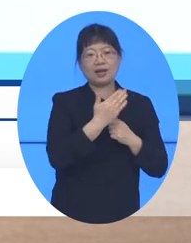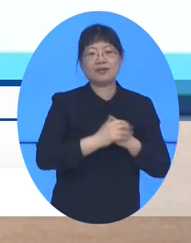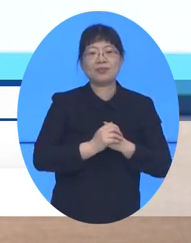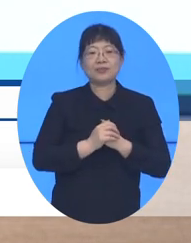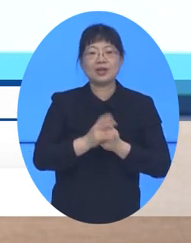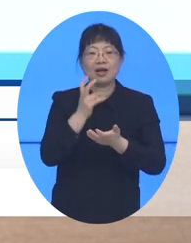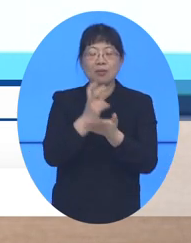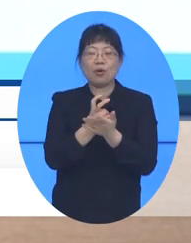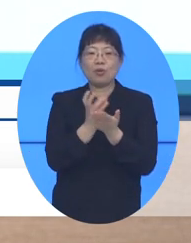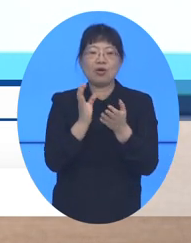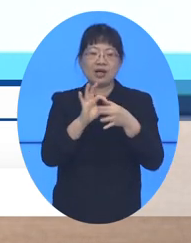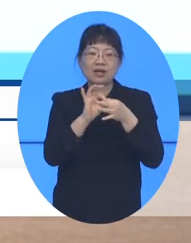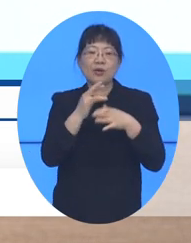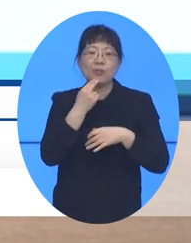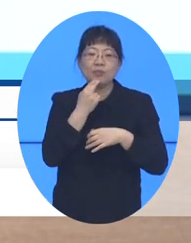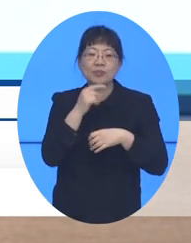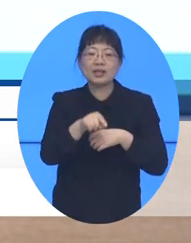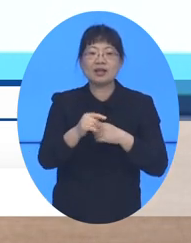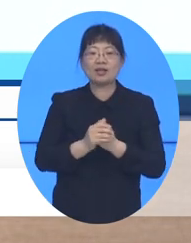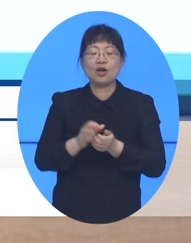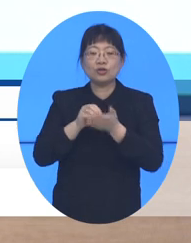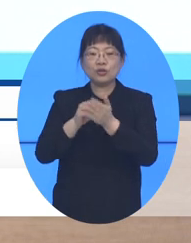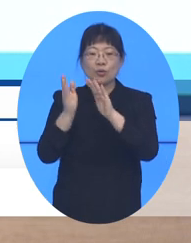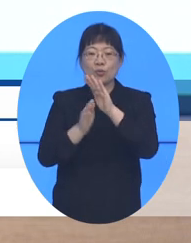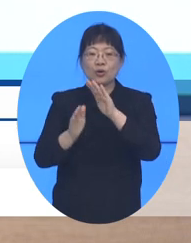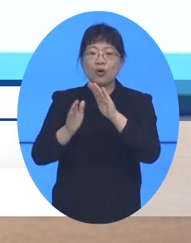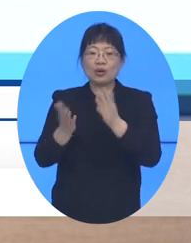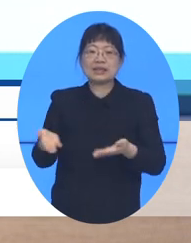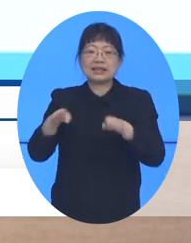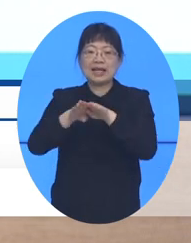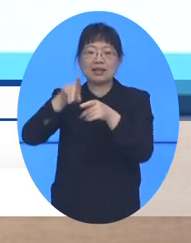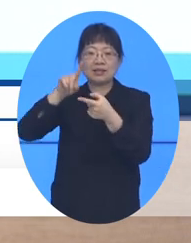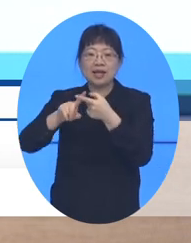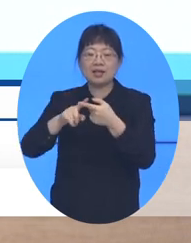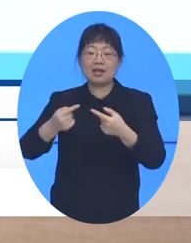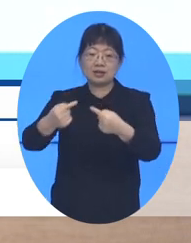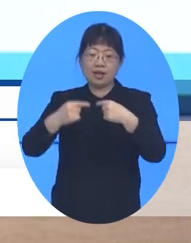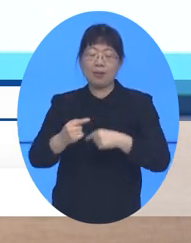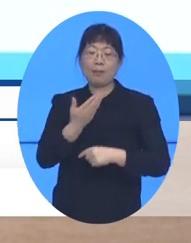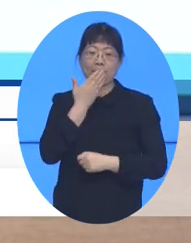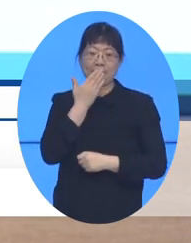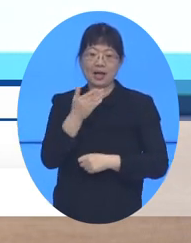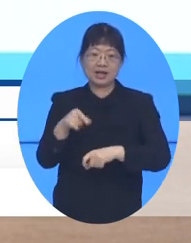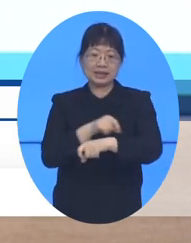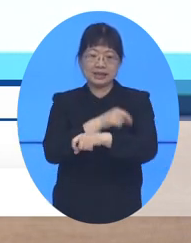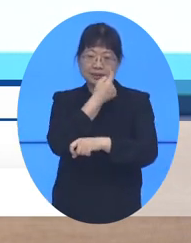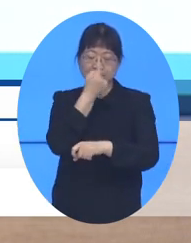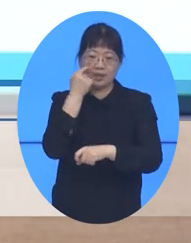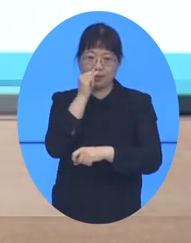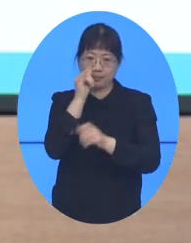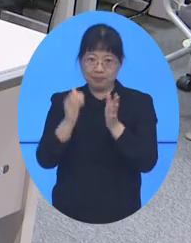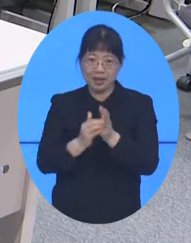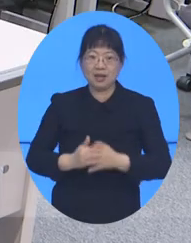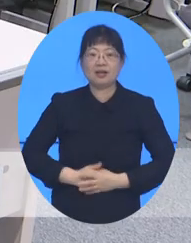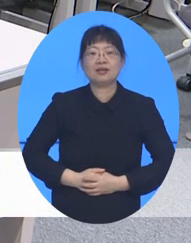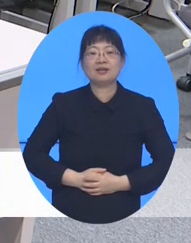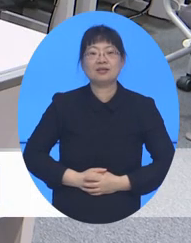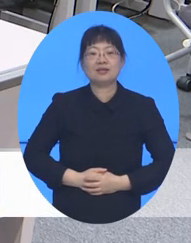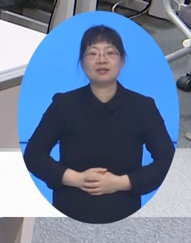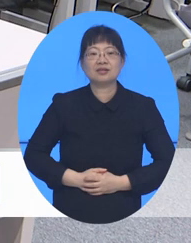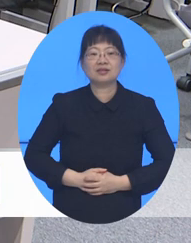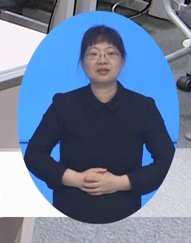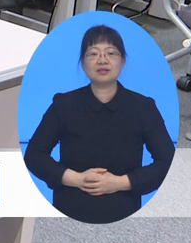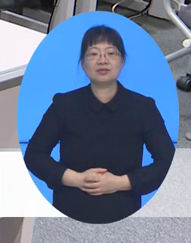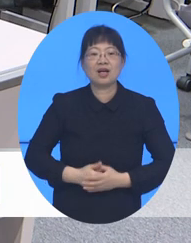법 적용 대상이 아닌 출연 공공기관에 대해서도 참여토록 한다는 특징이 있습니다.